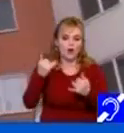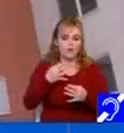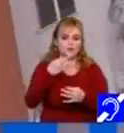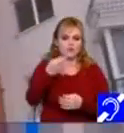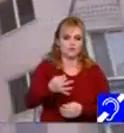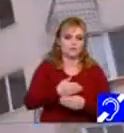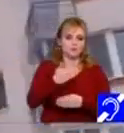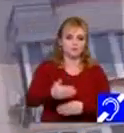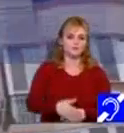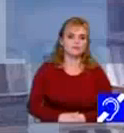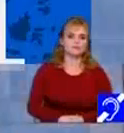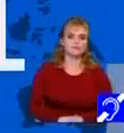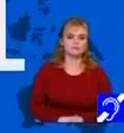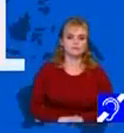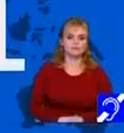imediat în telejurnal.